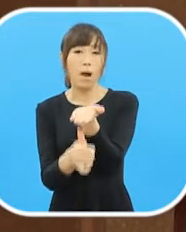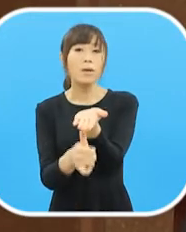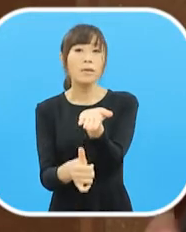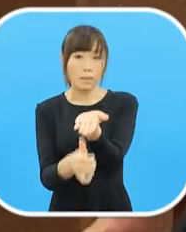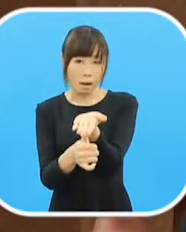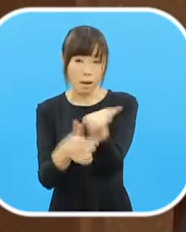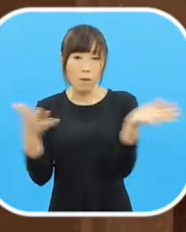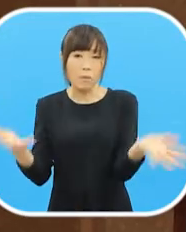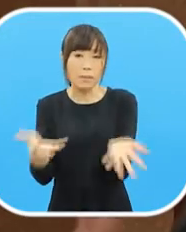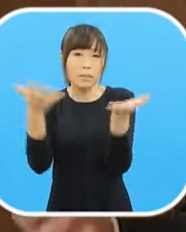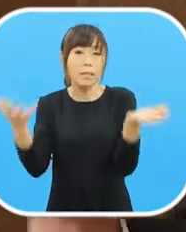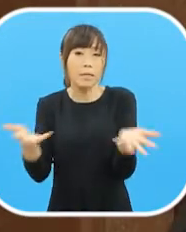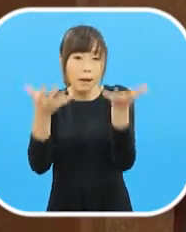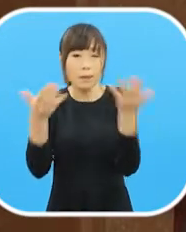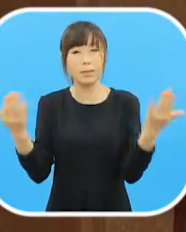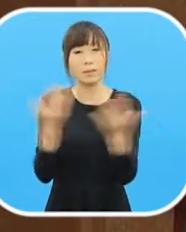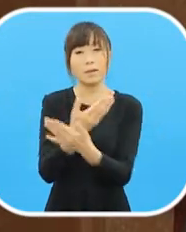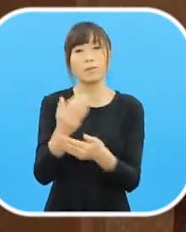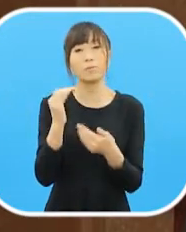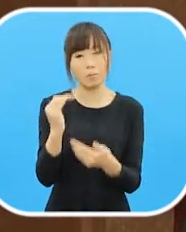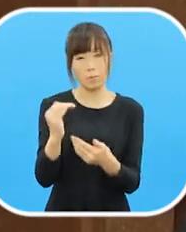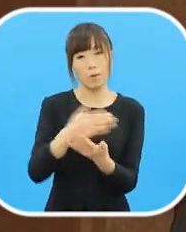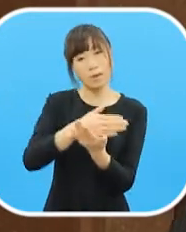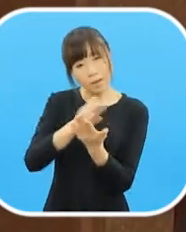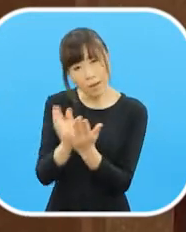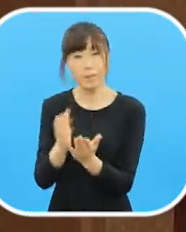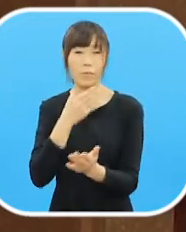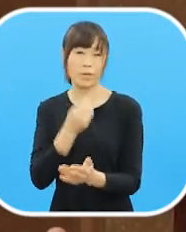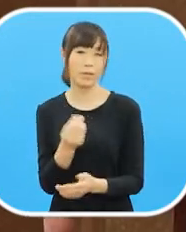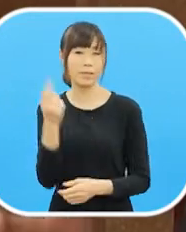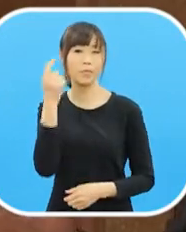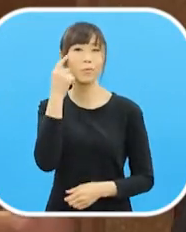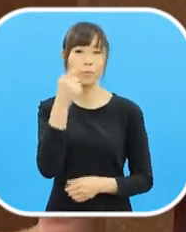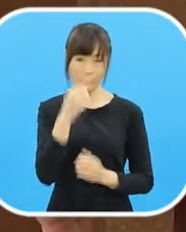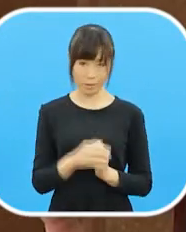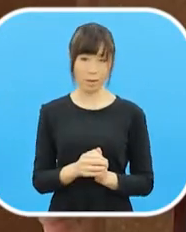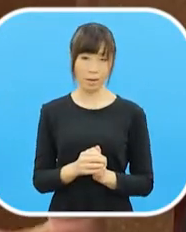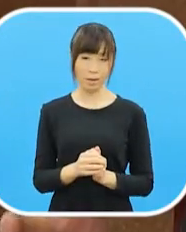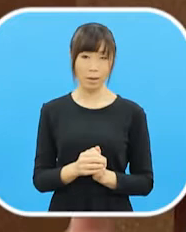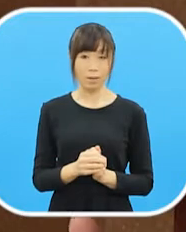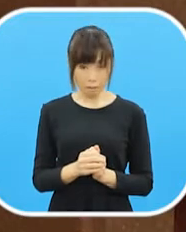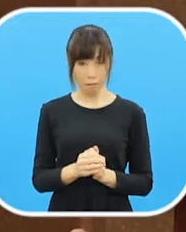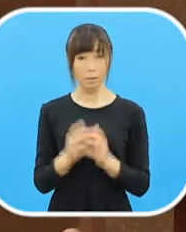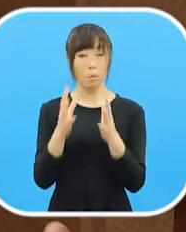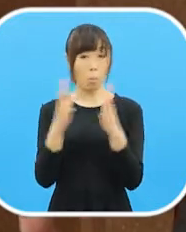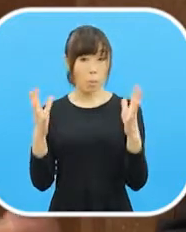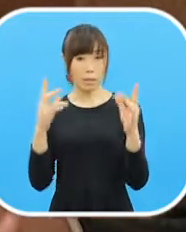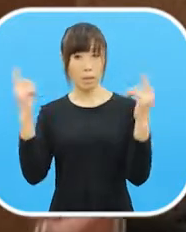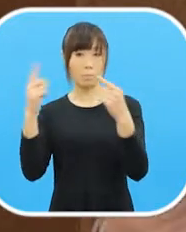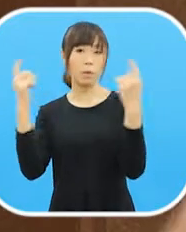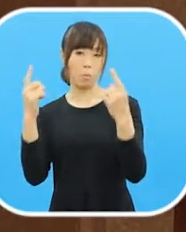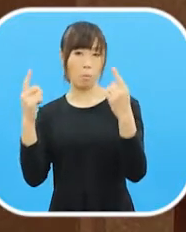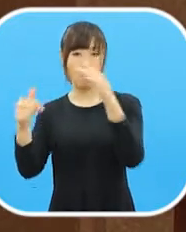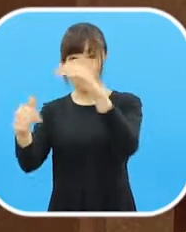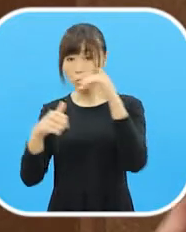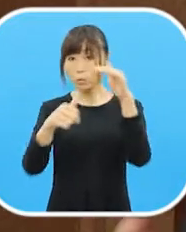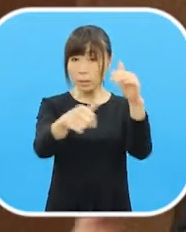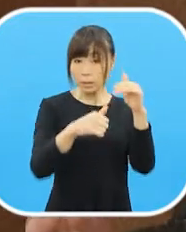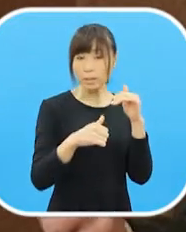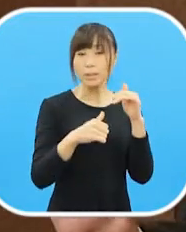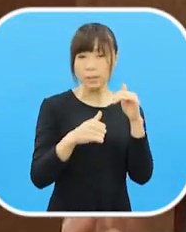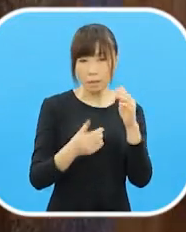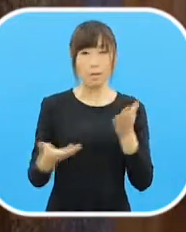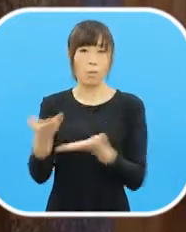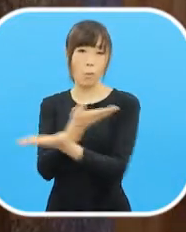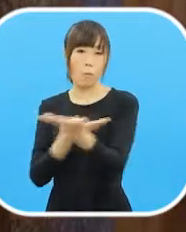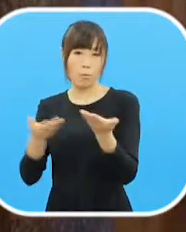賑やかにすることはね、何でもやろうと。まあ、いろんなね、ビッグ大きなそのイベント、これをねどんどん誘致して、まあ小売人口